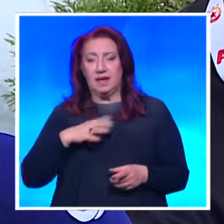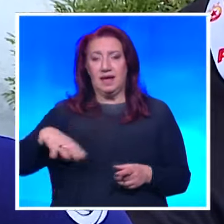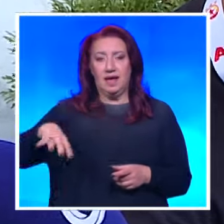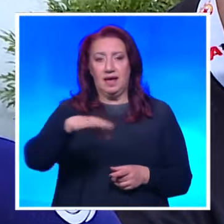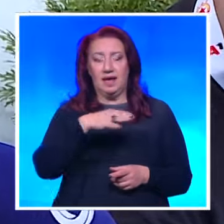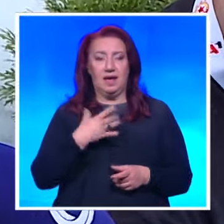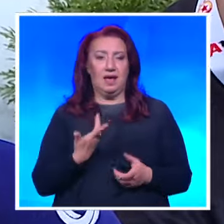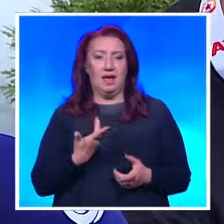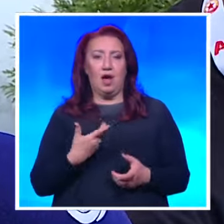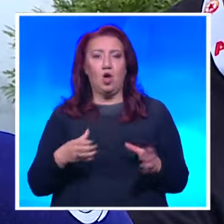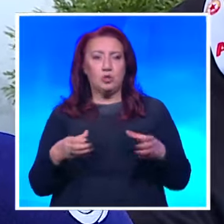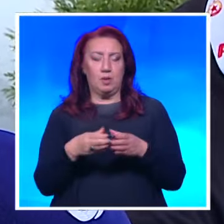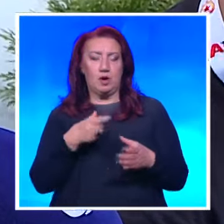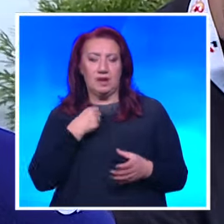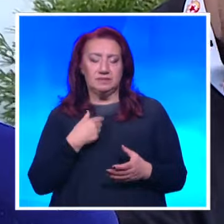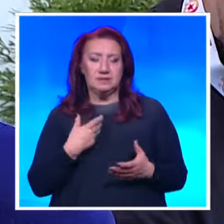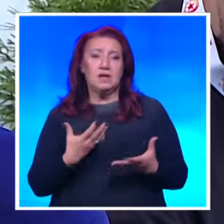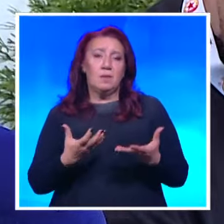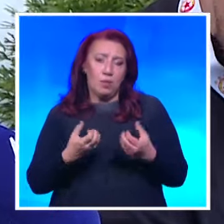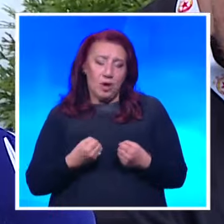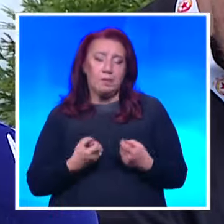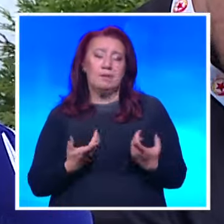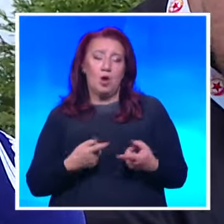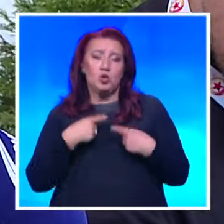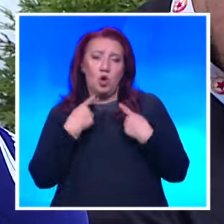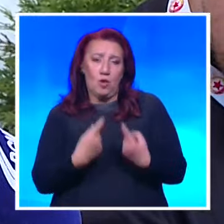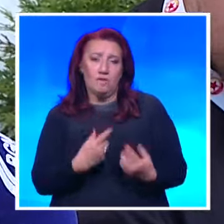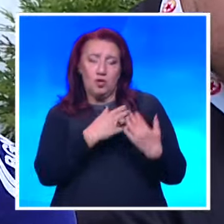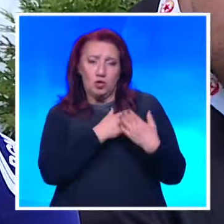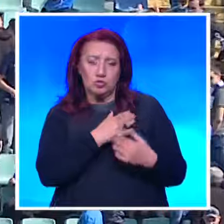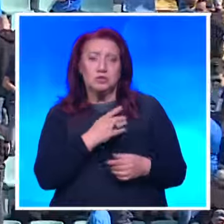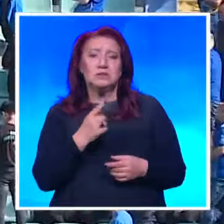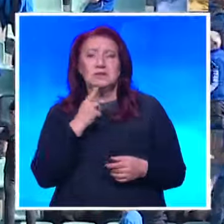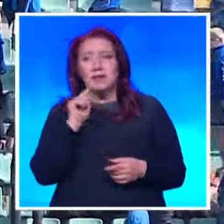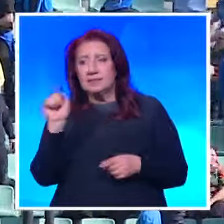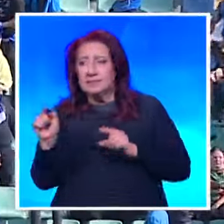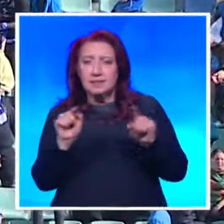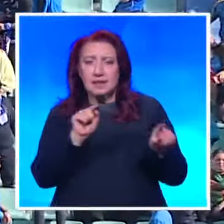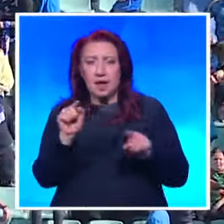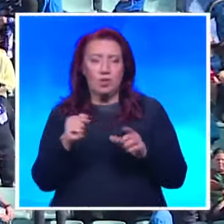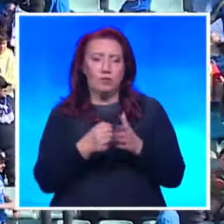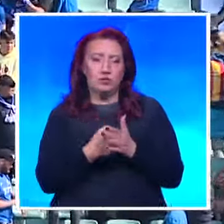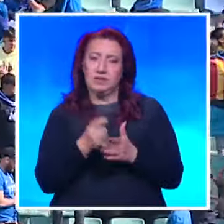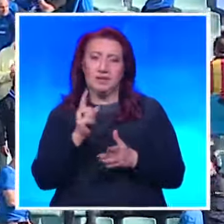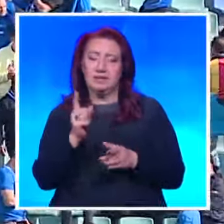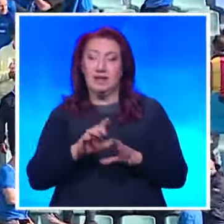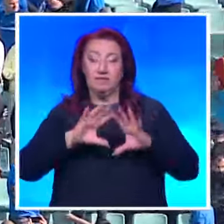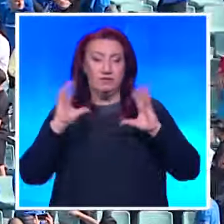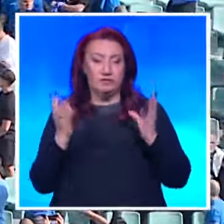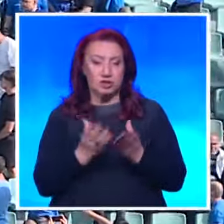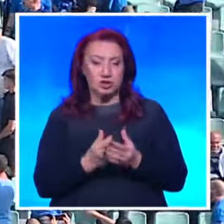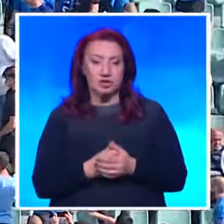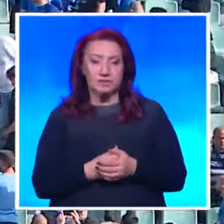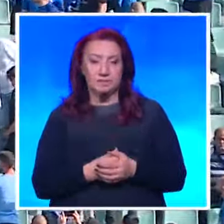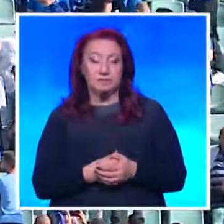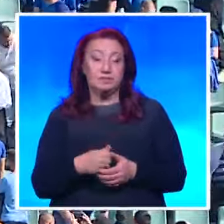някои от игрите, но не върху всичко, цялостното представяне. За пореден път днес от трибуните бяхте призован за